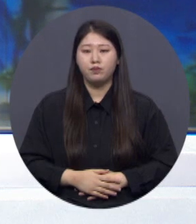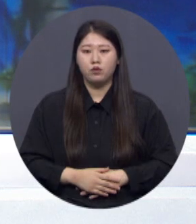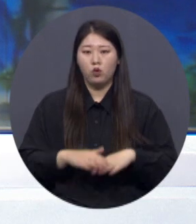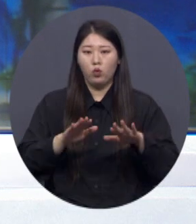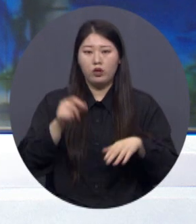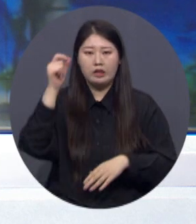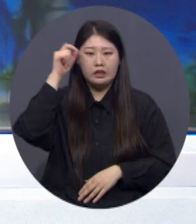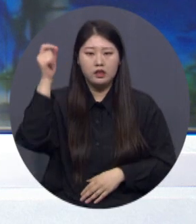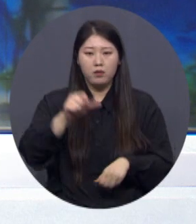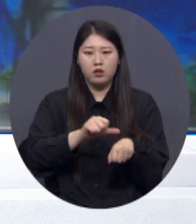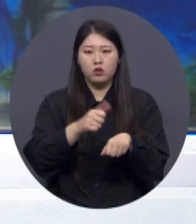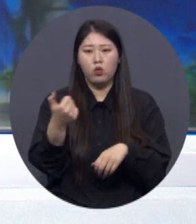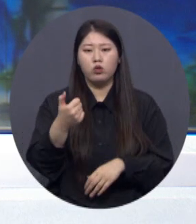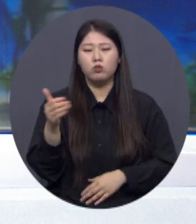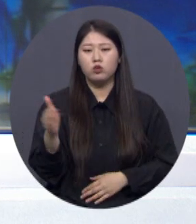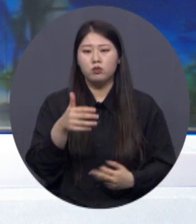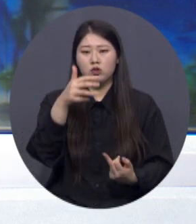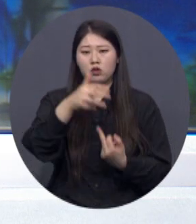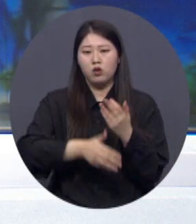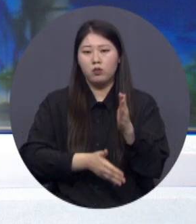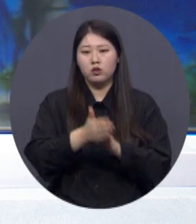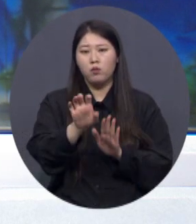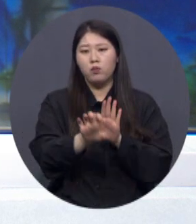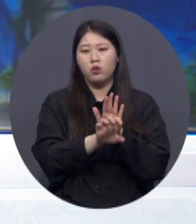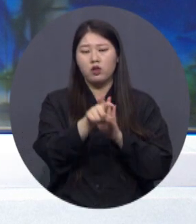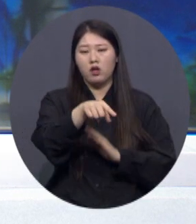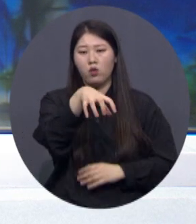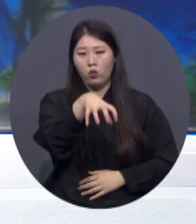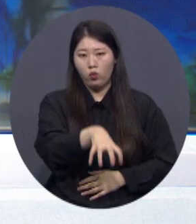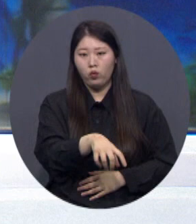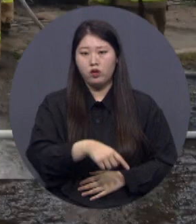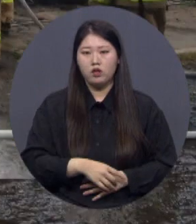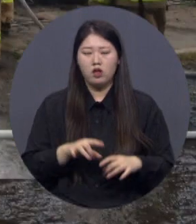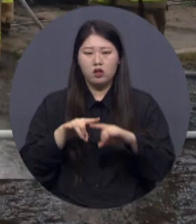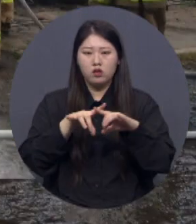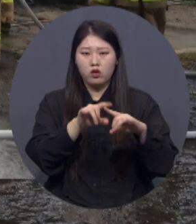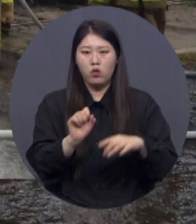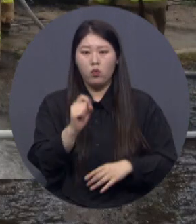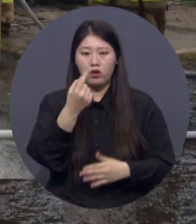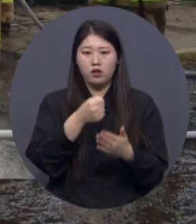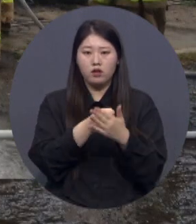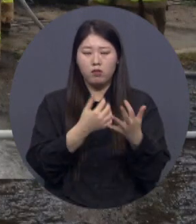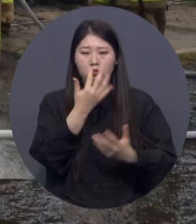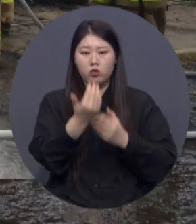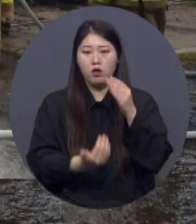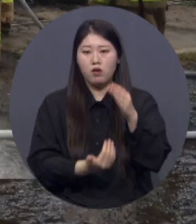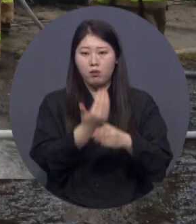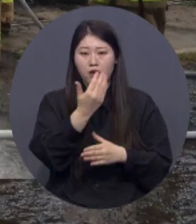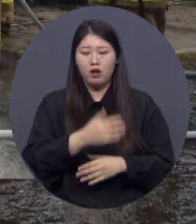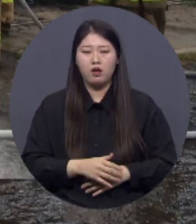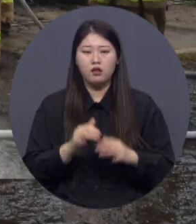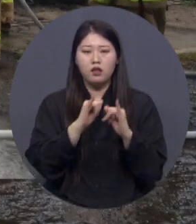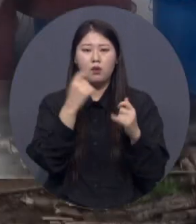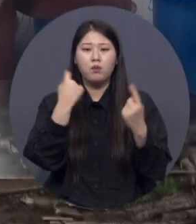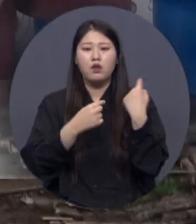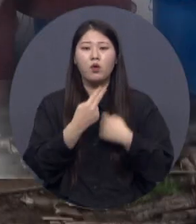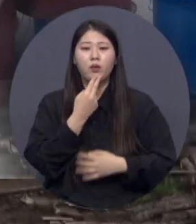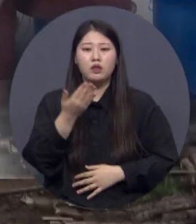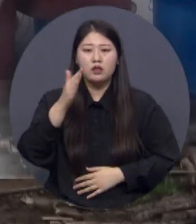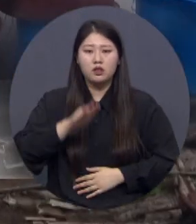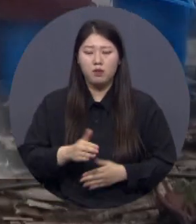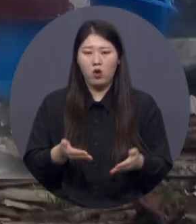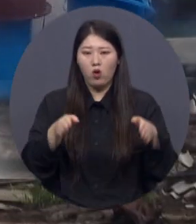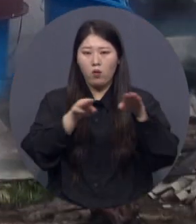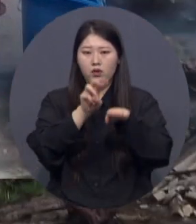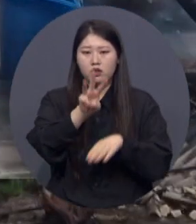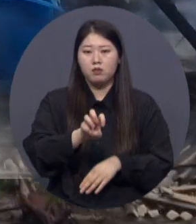오늘 새벽 5시 50분쯤 서귀포시 표선면에 한창구에서 전기적 요인으로 추정되는 불이나 인명피해는 없었지만 건물